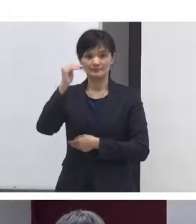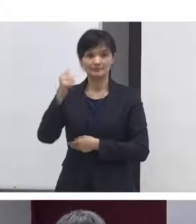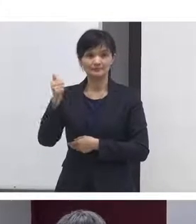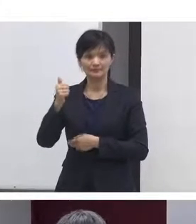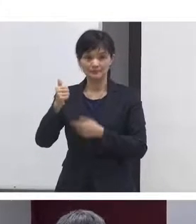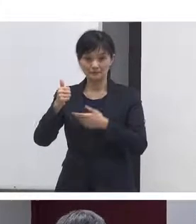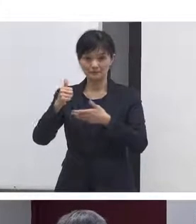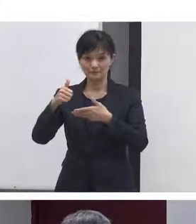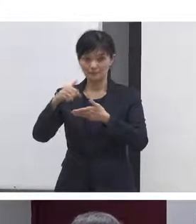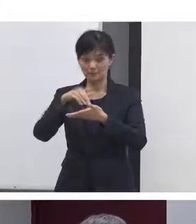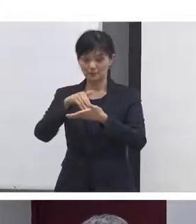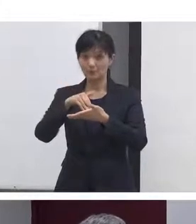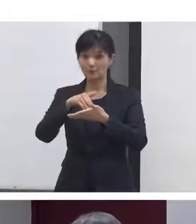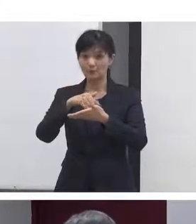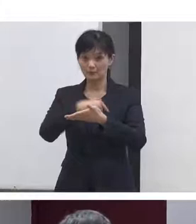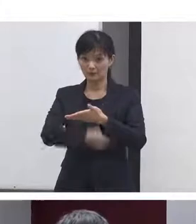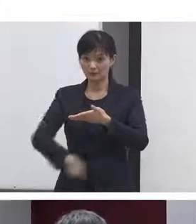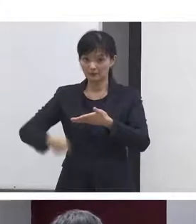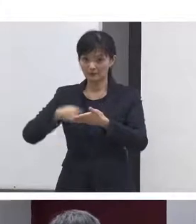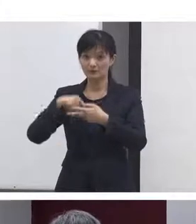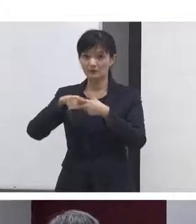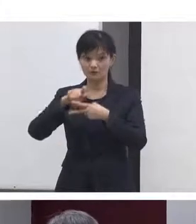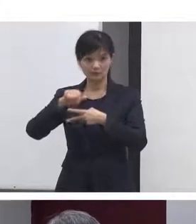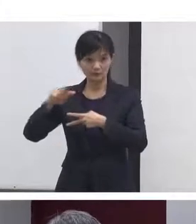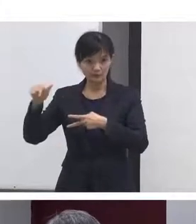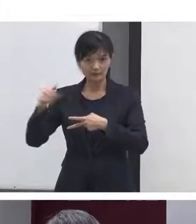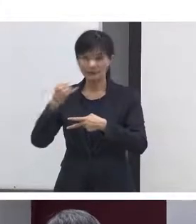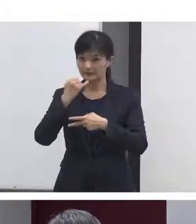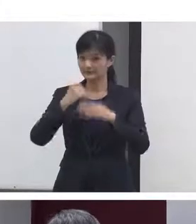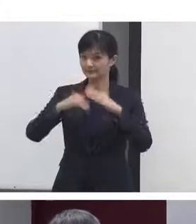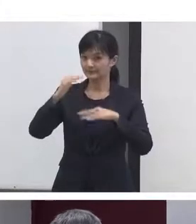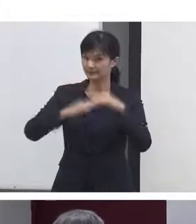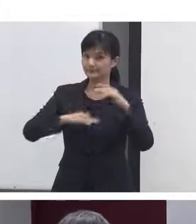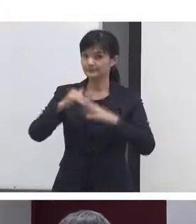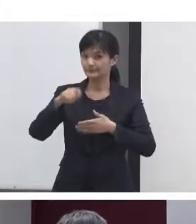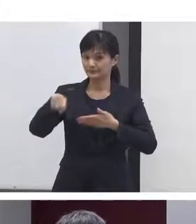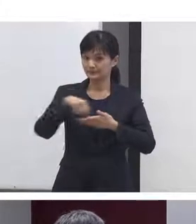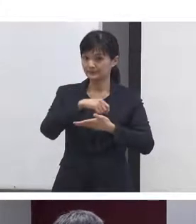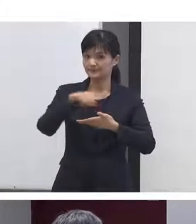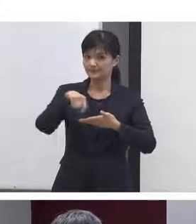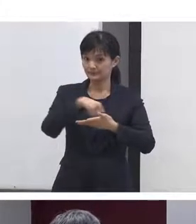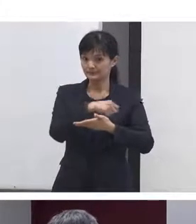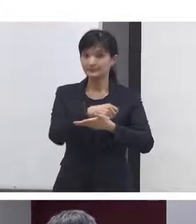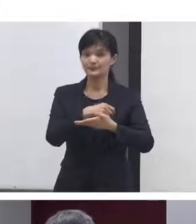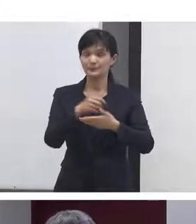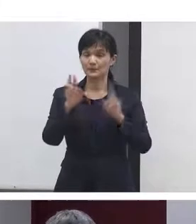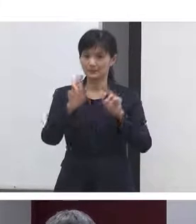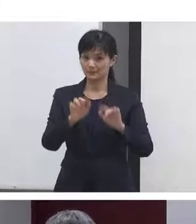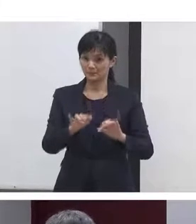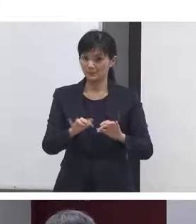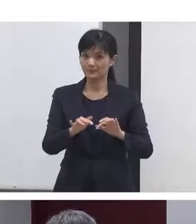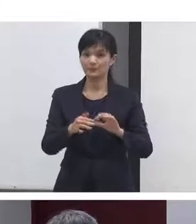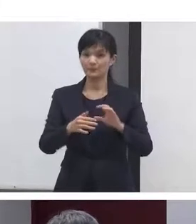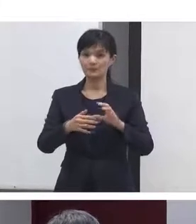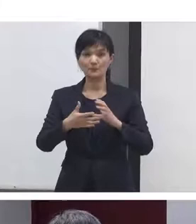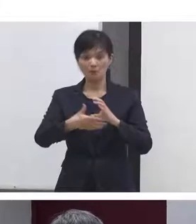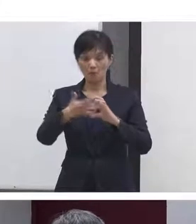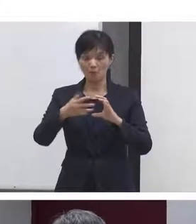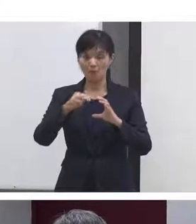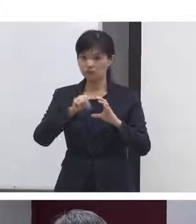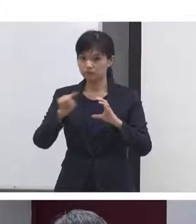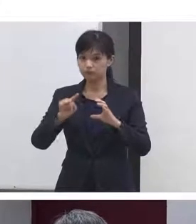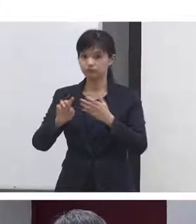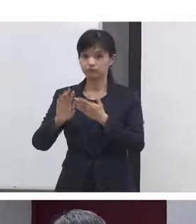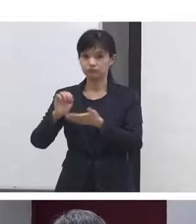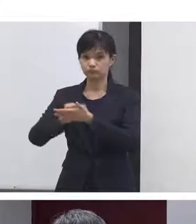协作的，所以有工具有办法协作，有才可能用新的协作的方式去面对媒体，我觉得这个是